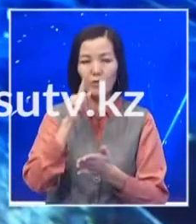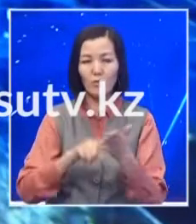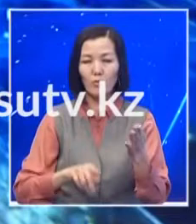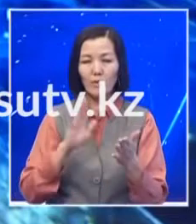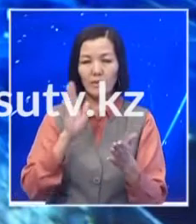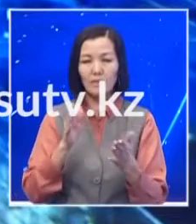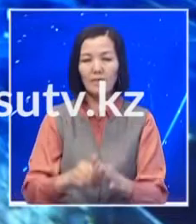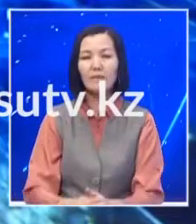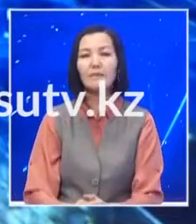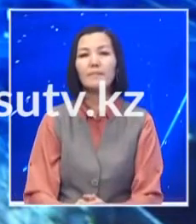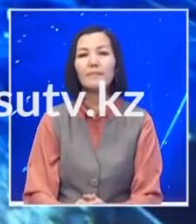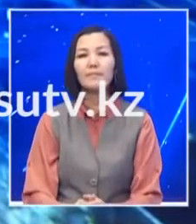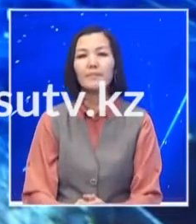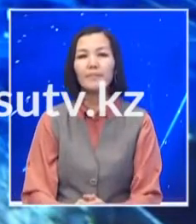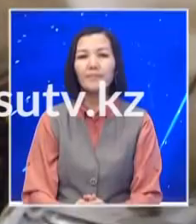алуға септесет дейді.